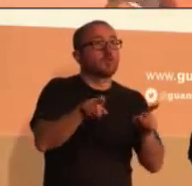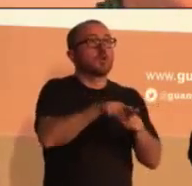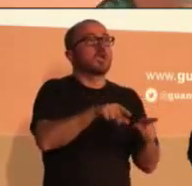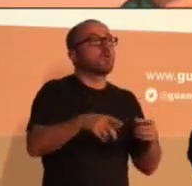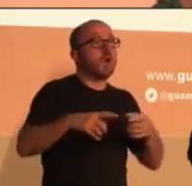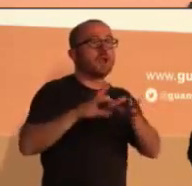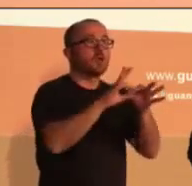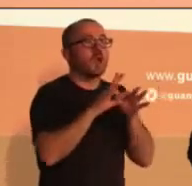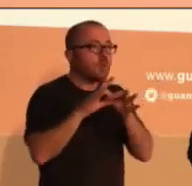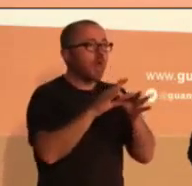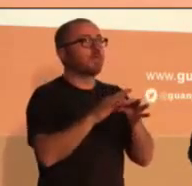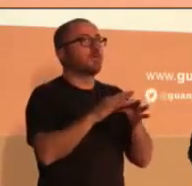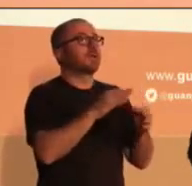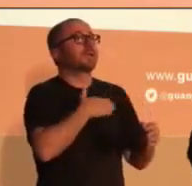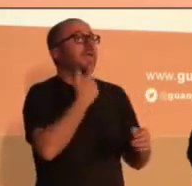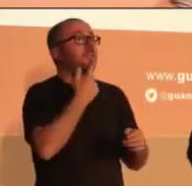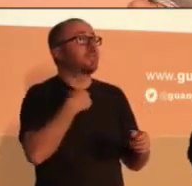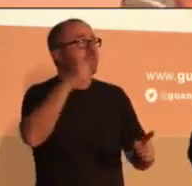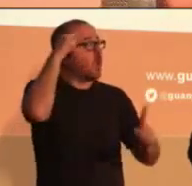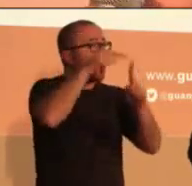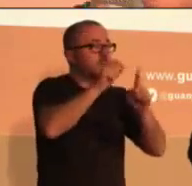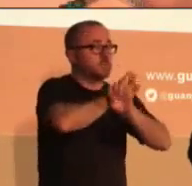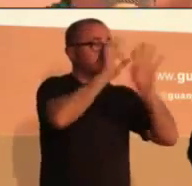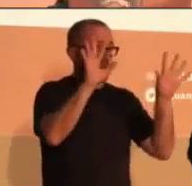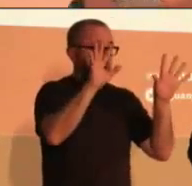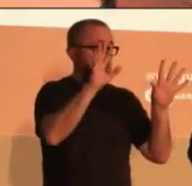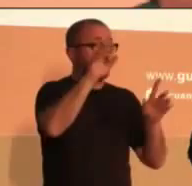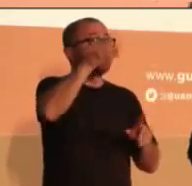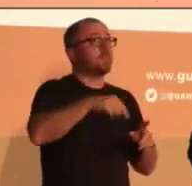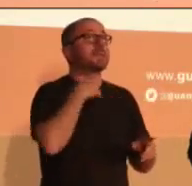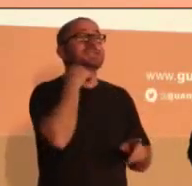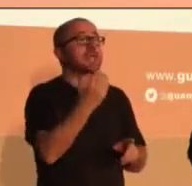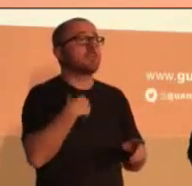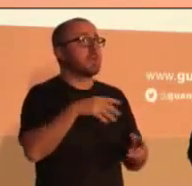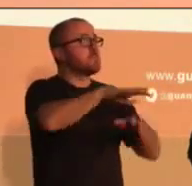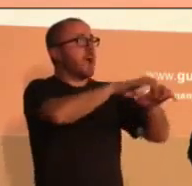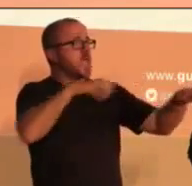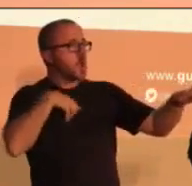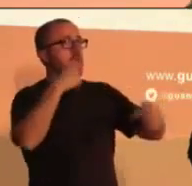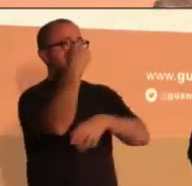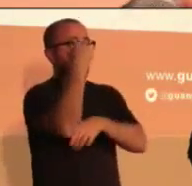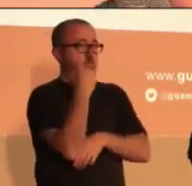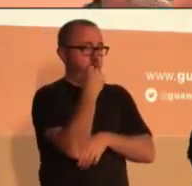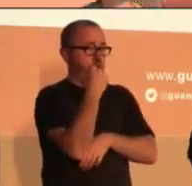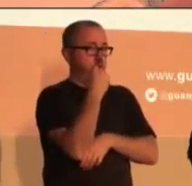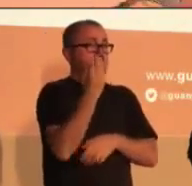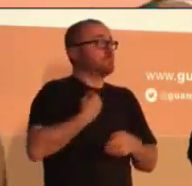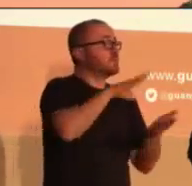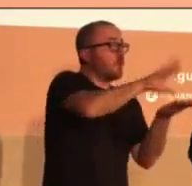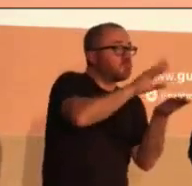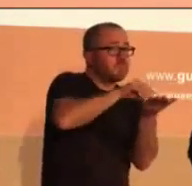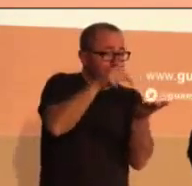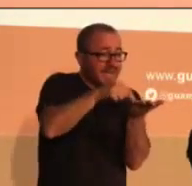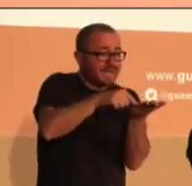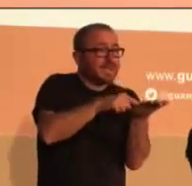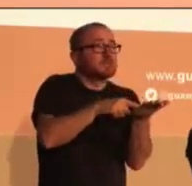fer. Sabem primer que som majoria, sabem que la immensa majoria de la població no se sent representada. Ho hem vist en moltes ocasions, amb les grans amb